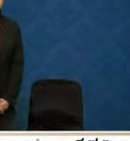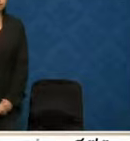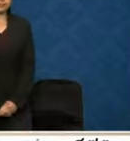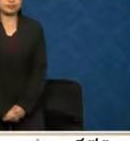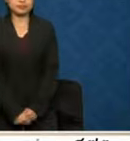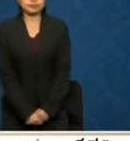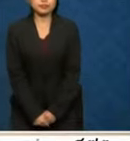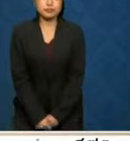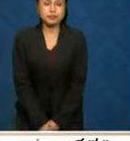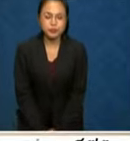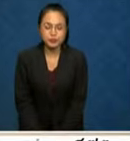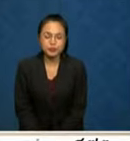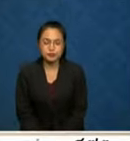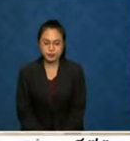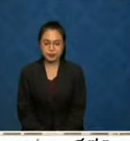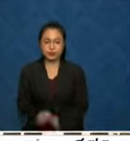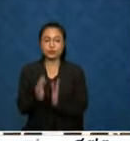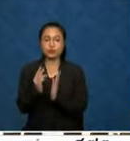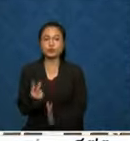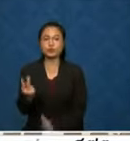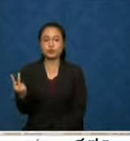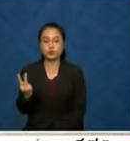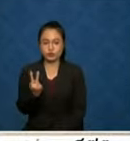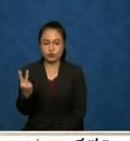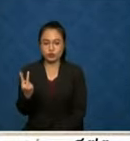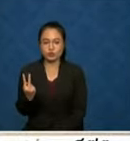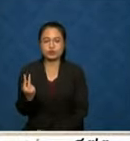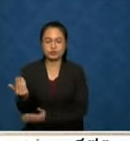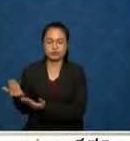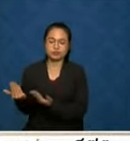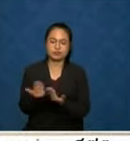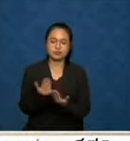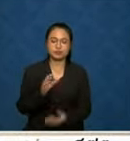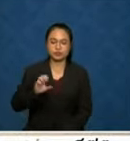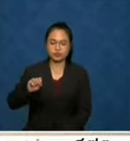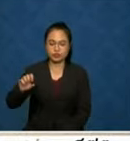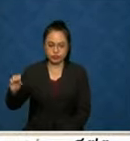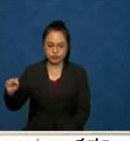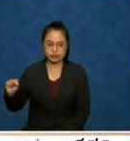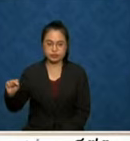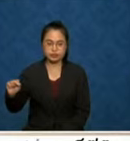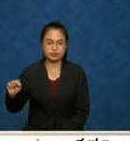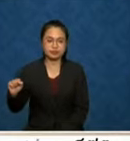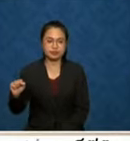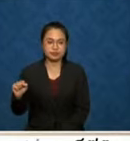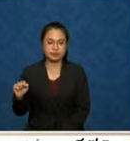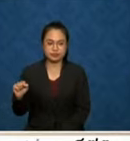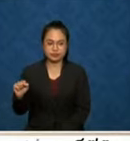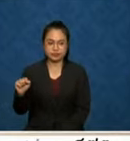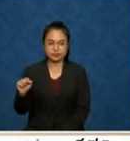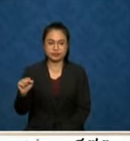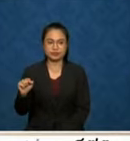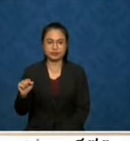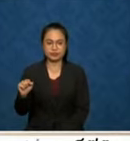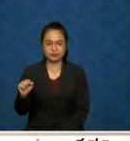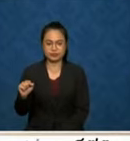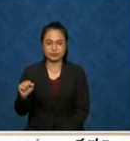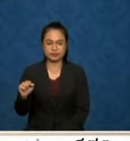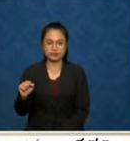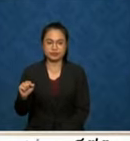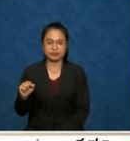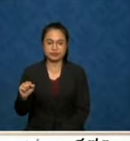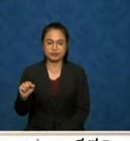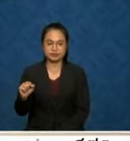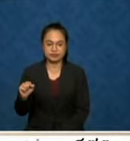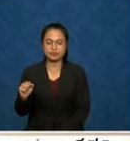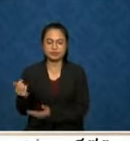2ท่านต่อไปนะครับท่านปารมีวัยจงเจริญครับและต่อด้วยท่านธีรชัยแสนแก้วนะครับเชิญ